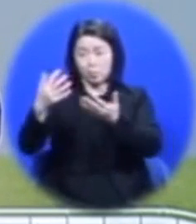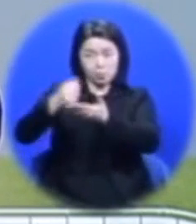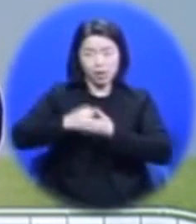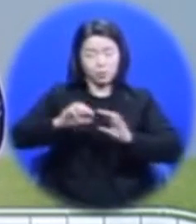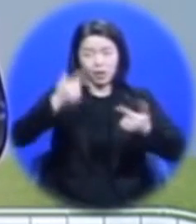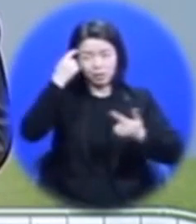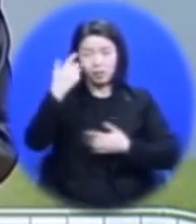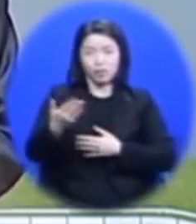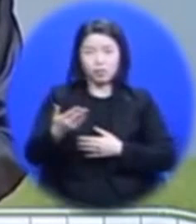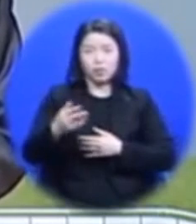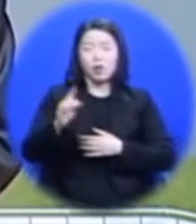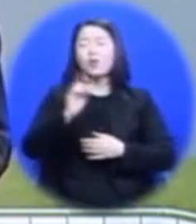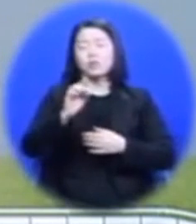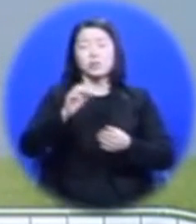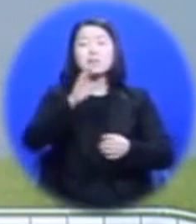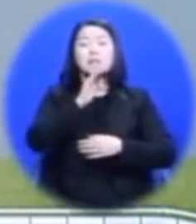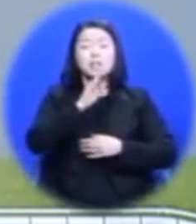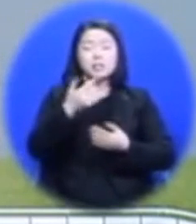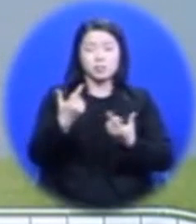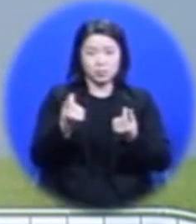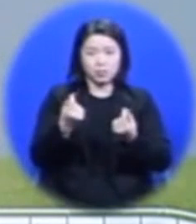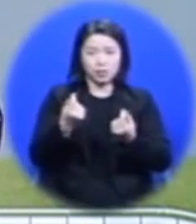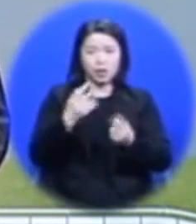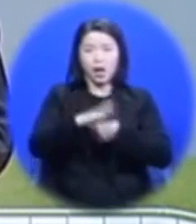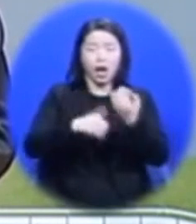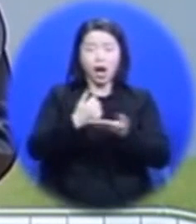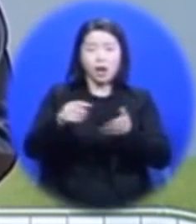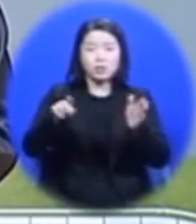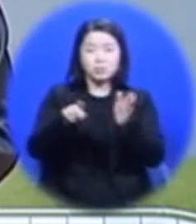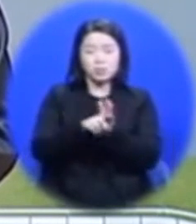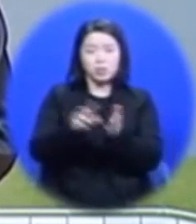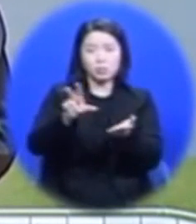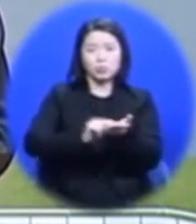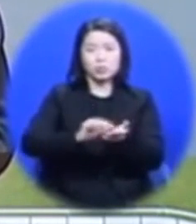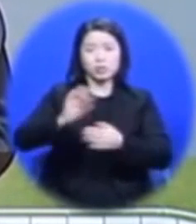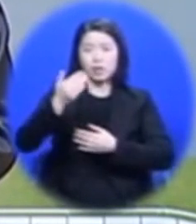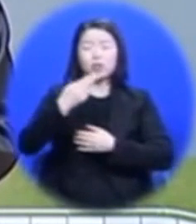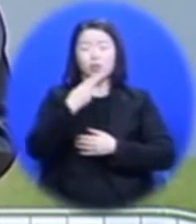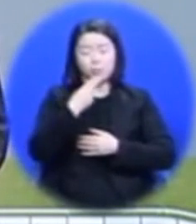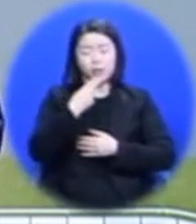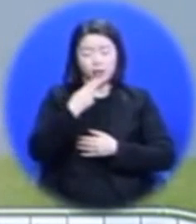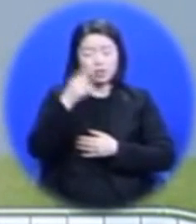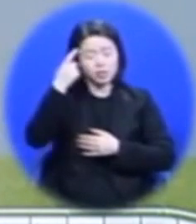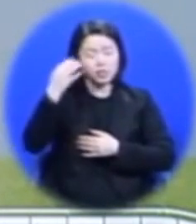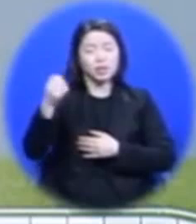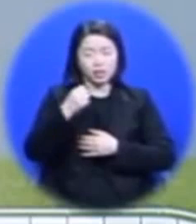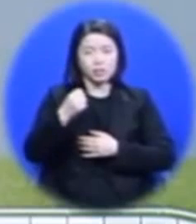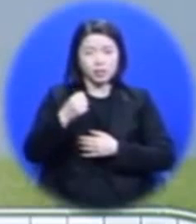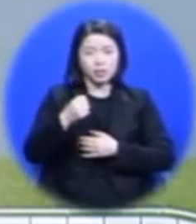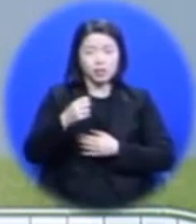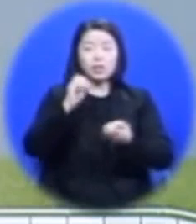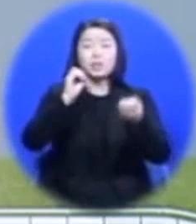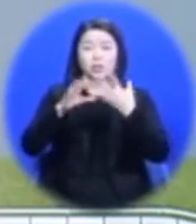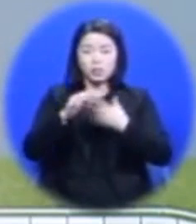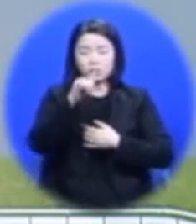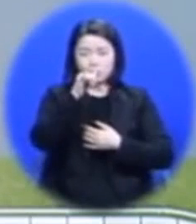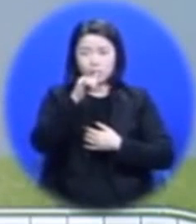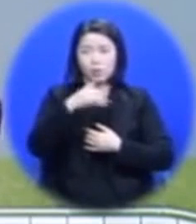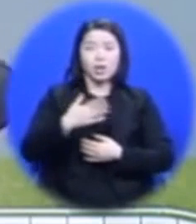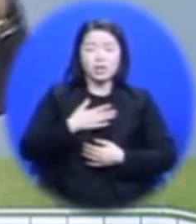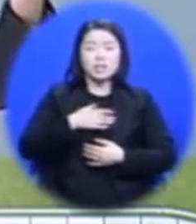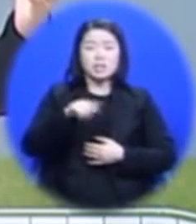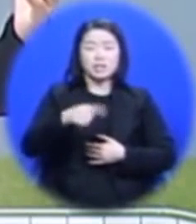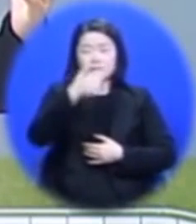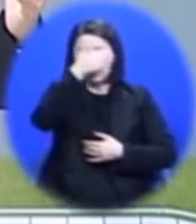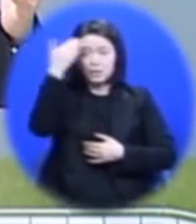사실이잖아요. 그래도 하나님을 믿는데 지장이 없다고 생각합니다. 이런 청년들이 꽤 많습니다.